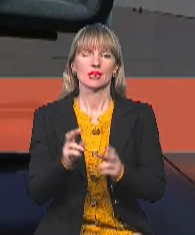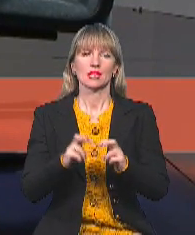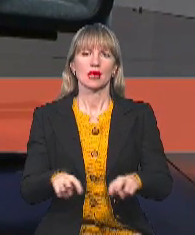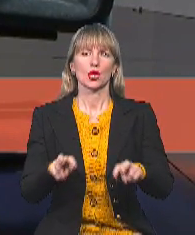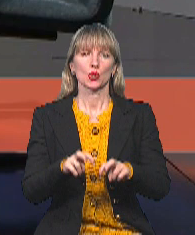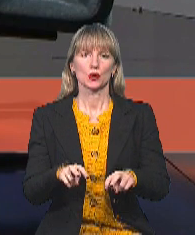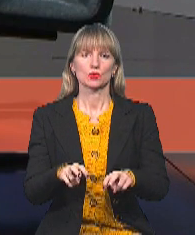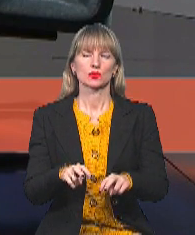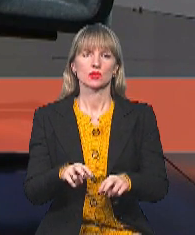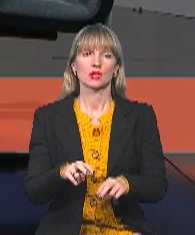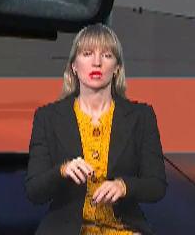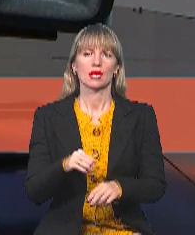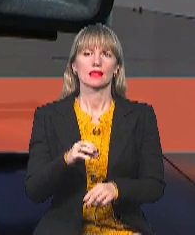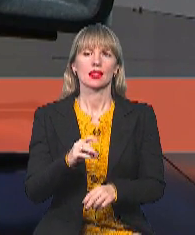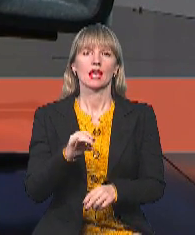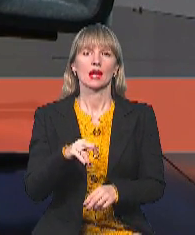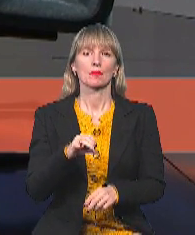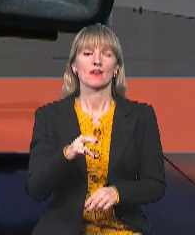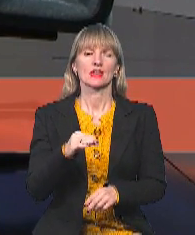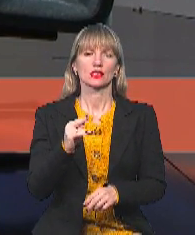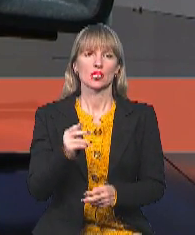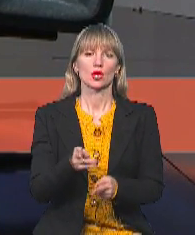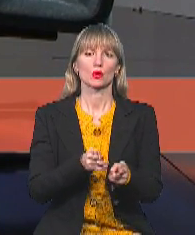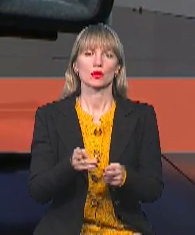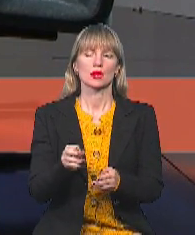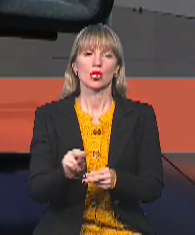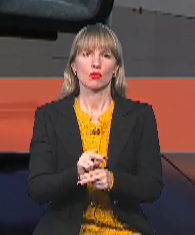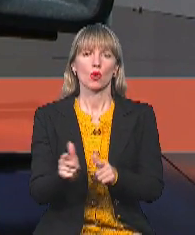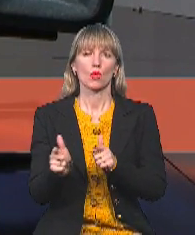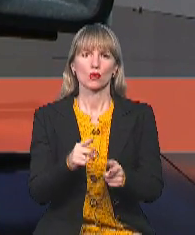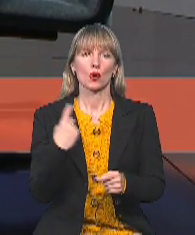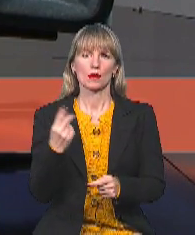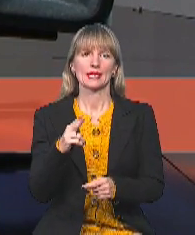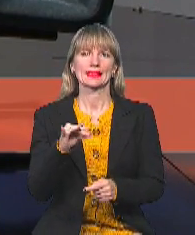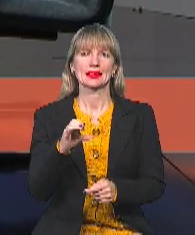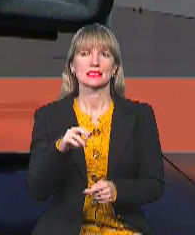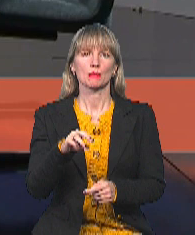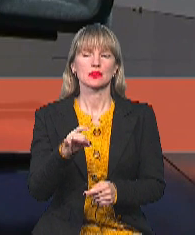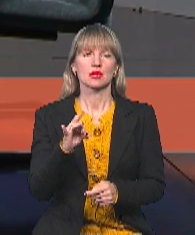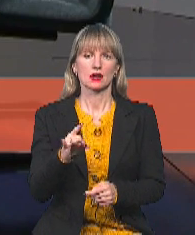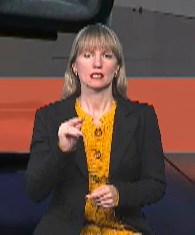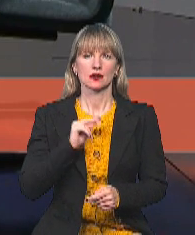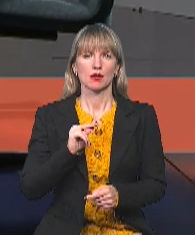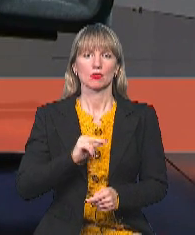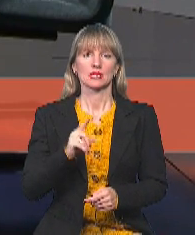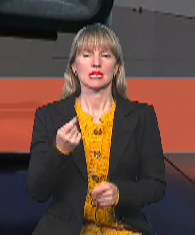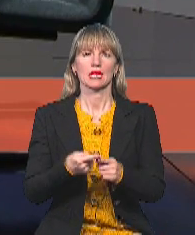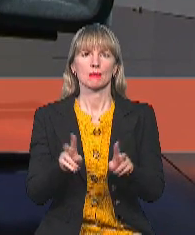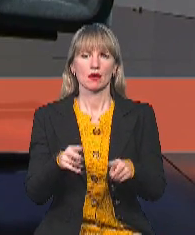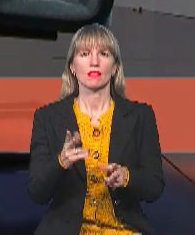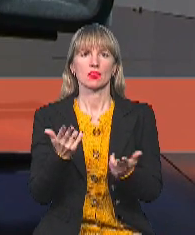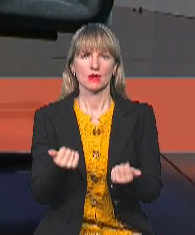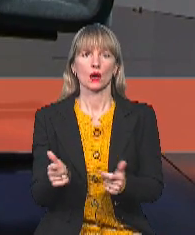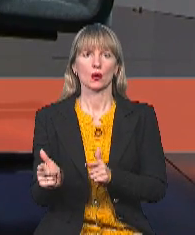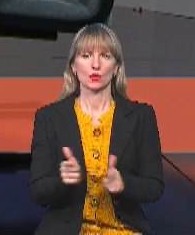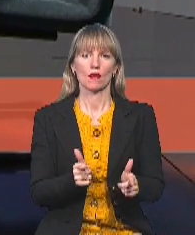діагностика, хіміотерапевтичне, радіологічне та хірургічне лікування. Чи готовий обласний диспансер запрацювати за цими правилами з 1 квітня?